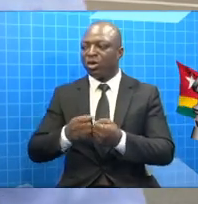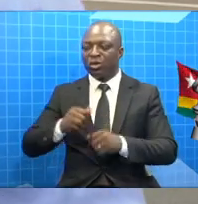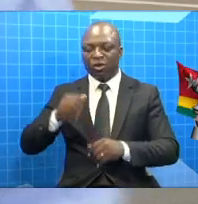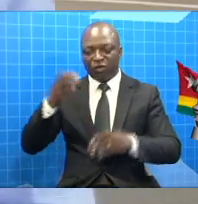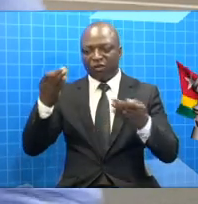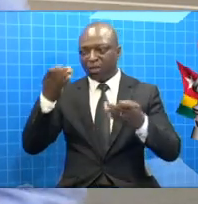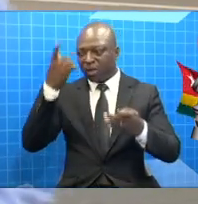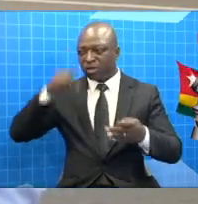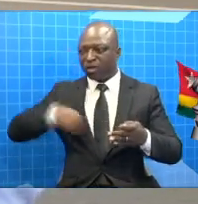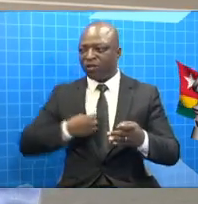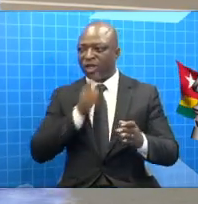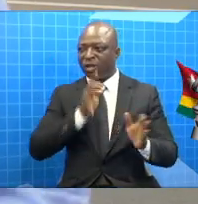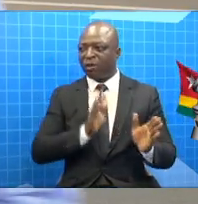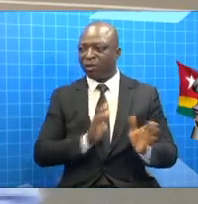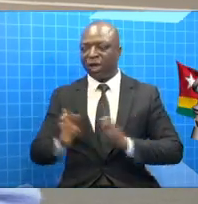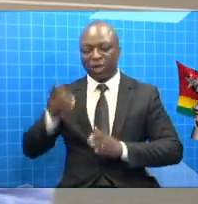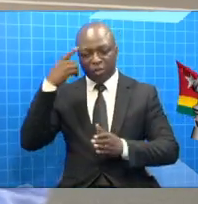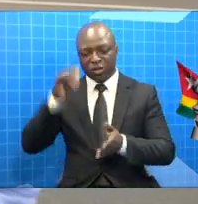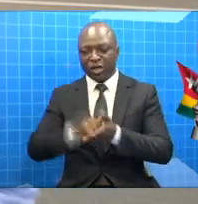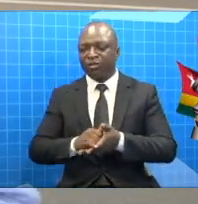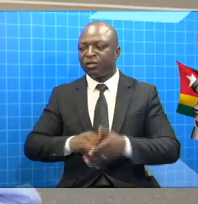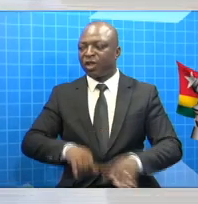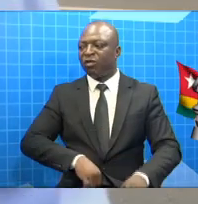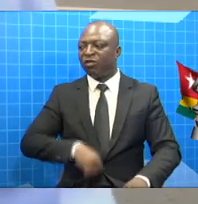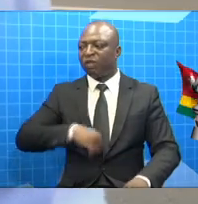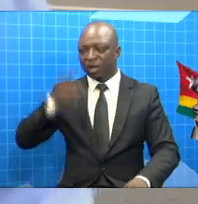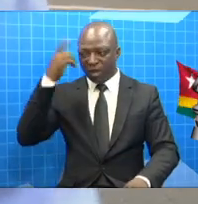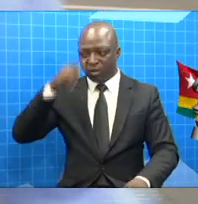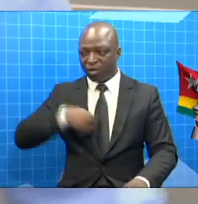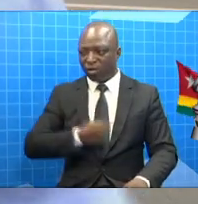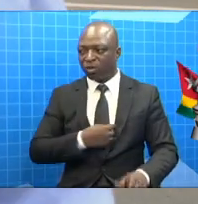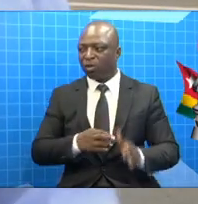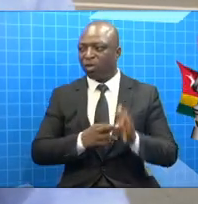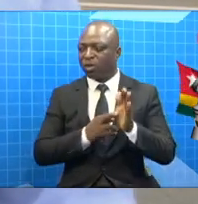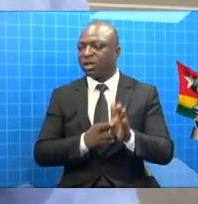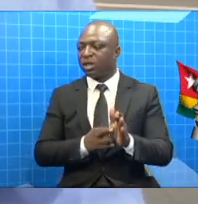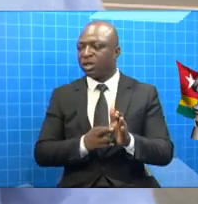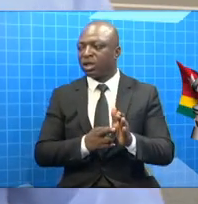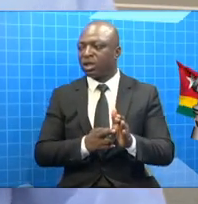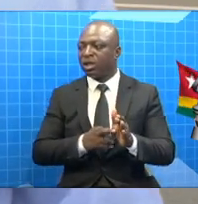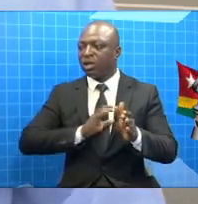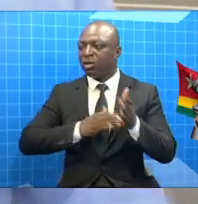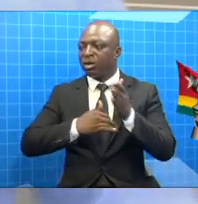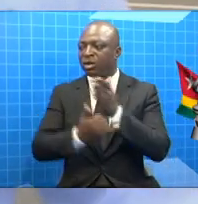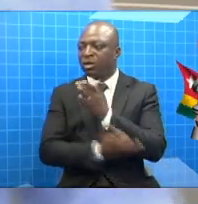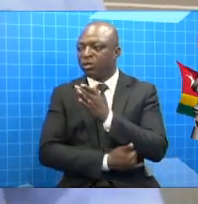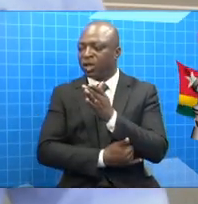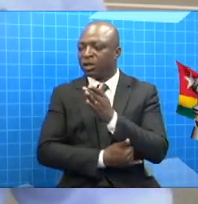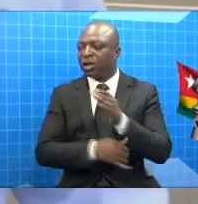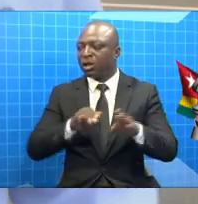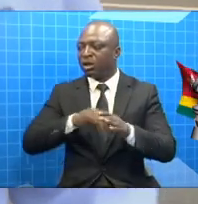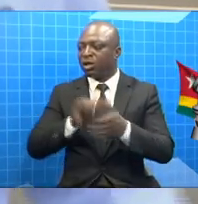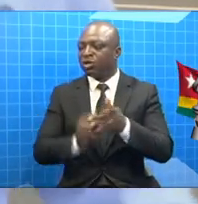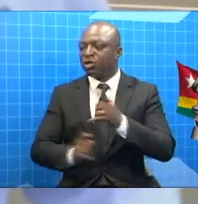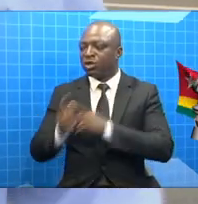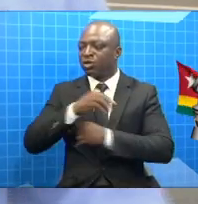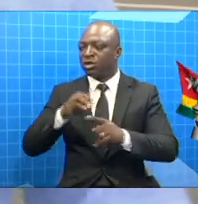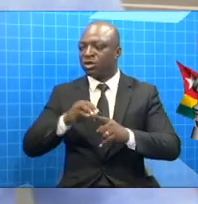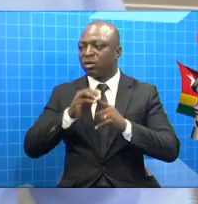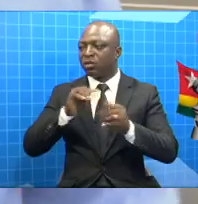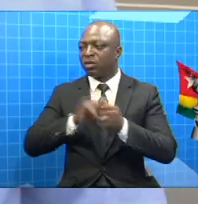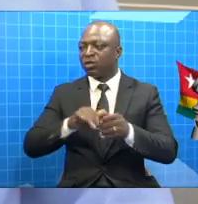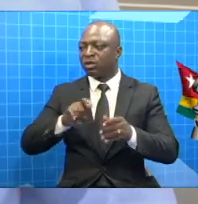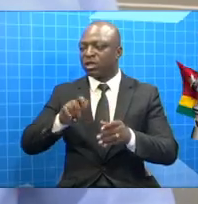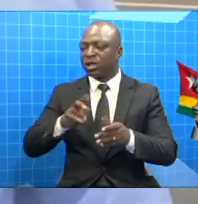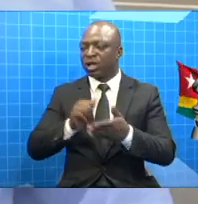avons été préparés pour, donc c'est une fierté pour nous de représenter notre pays en ce jour symbolique, en ce 27 avril,